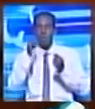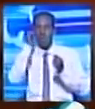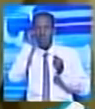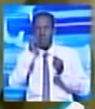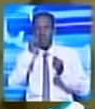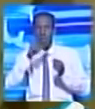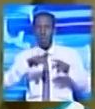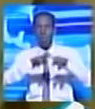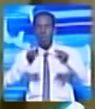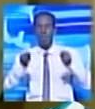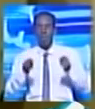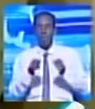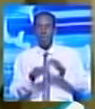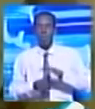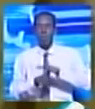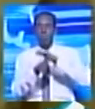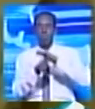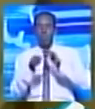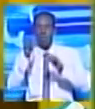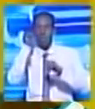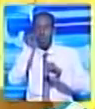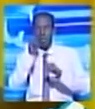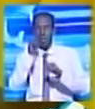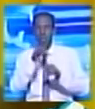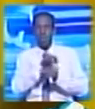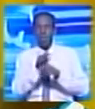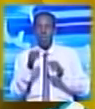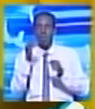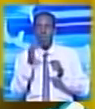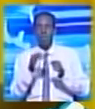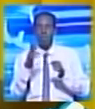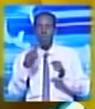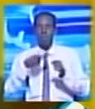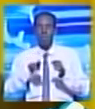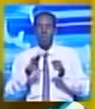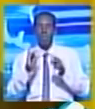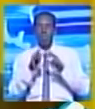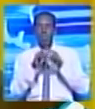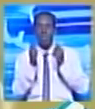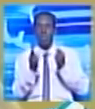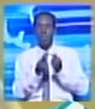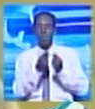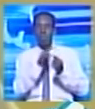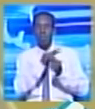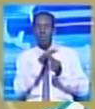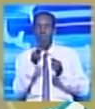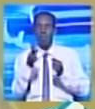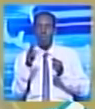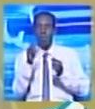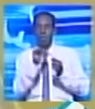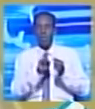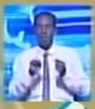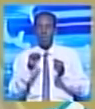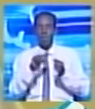de la ministre de la Femme, Moumina Hamad, et de la vice-présidente de l'UNFD, Hassan Hamad Belil. Le sultan Hanfali